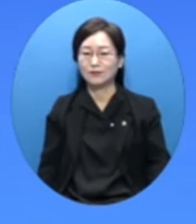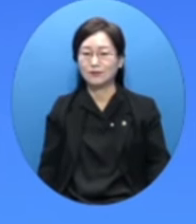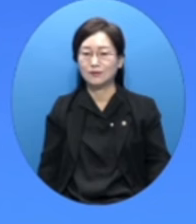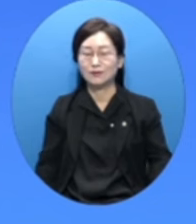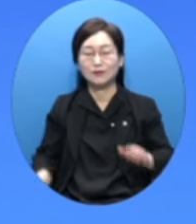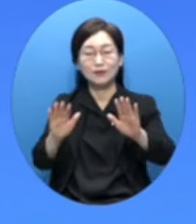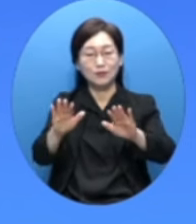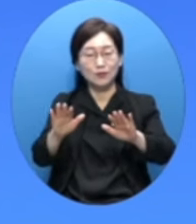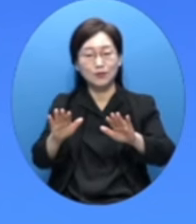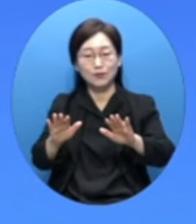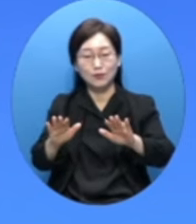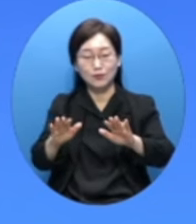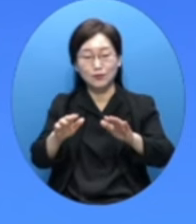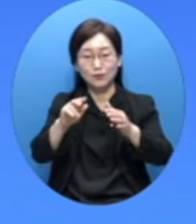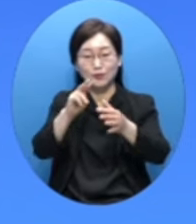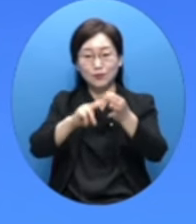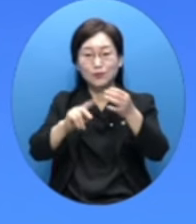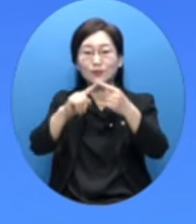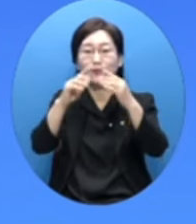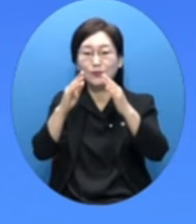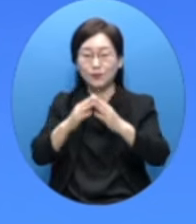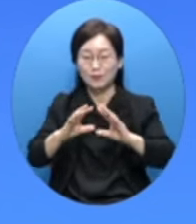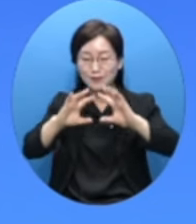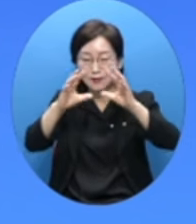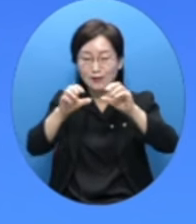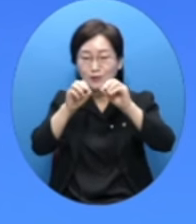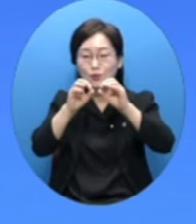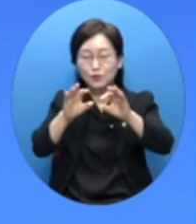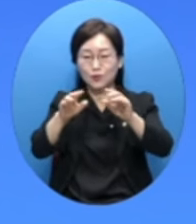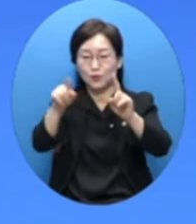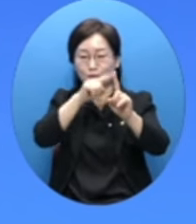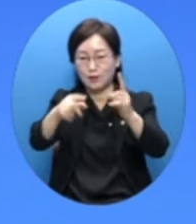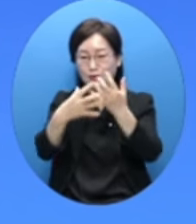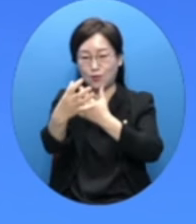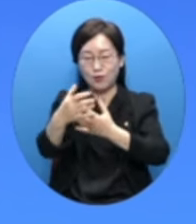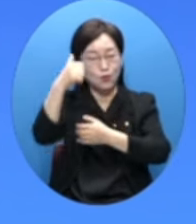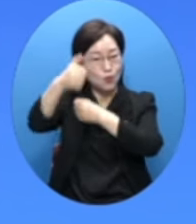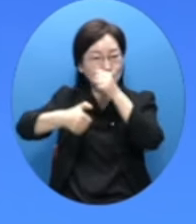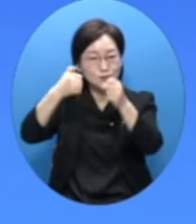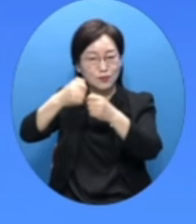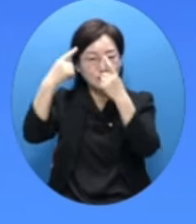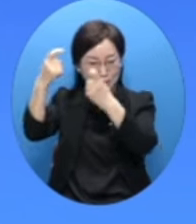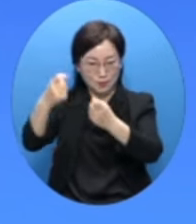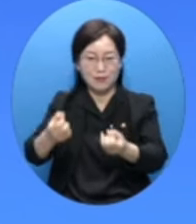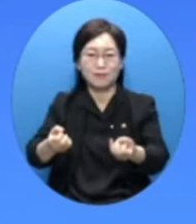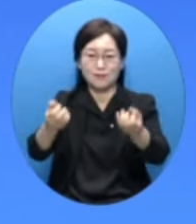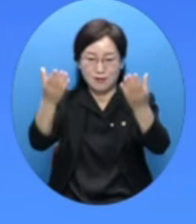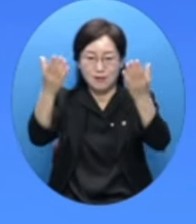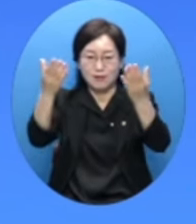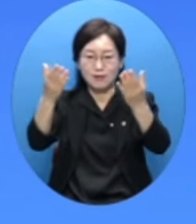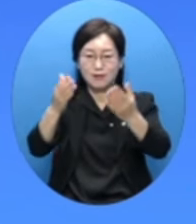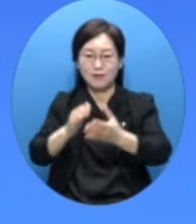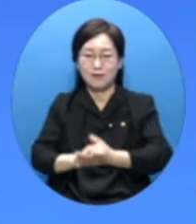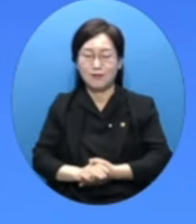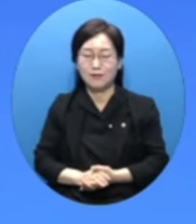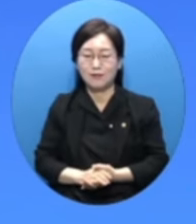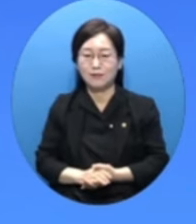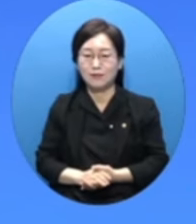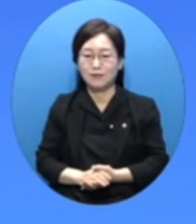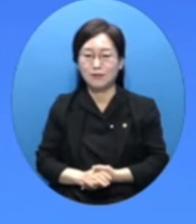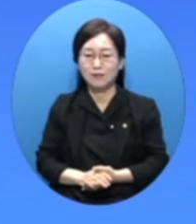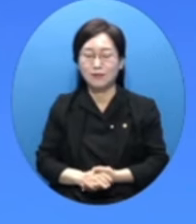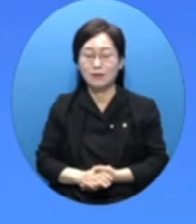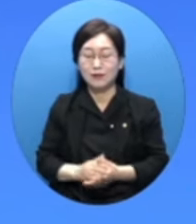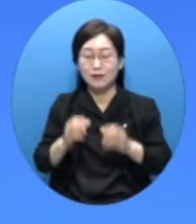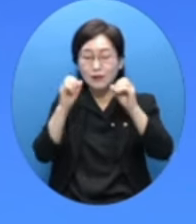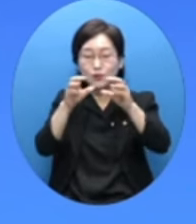이번 주가 우리 교회 세계 선교대 50주년 기념 행사를 갖게 되는데 이